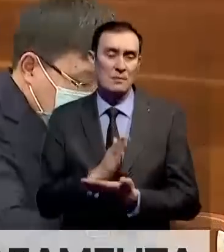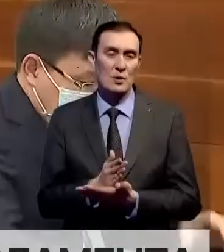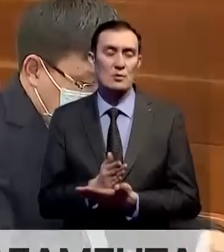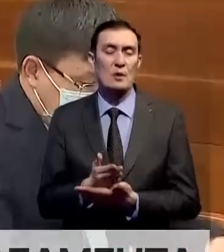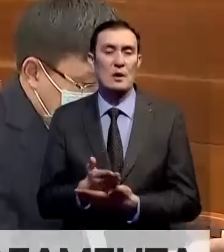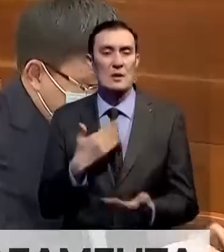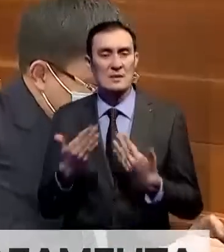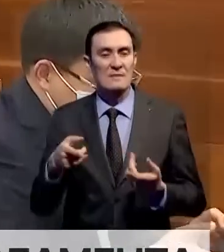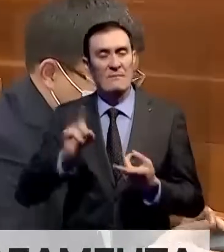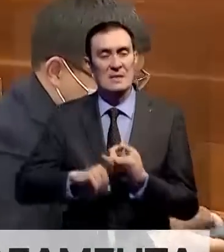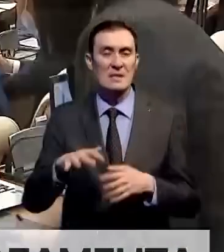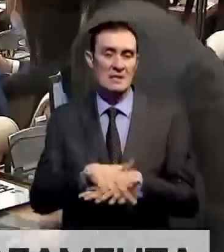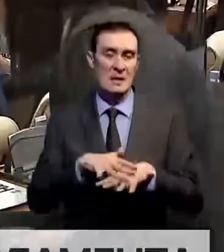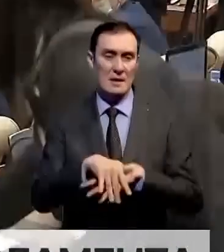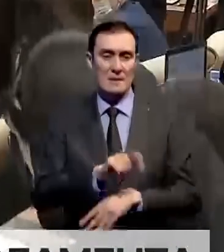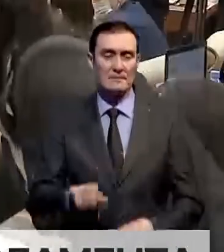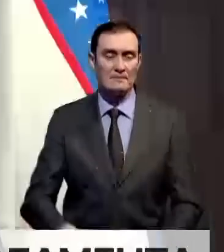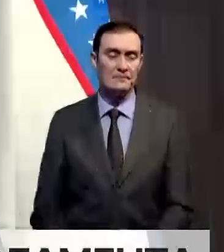и налаженную связь с населением.